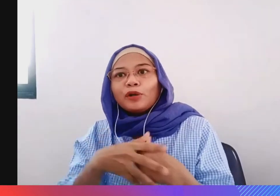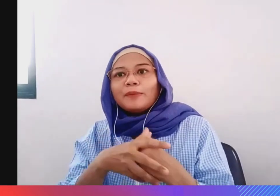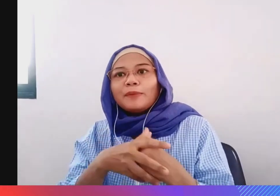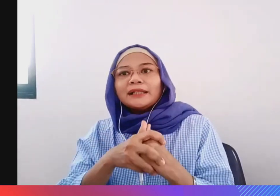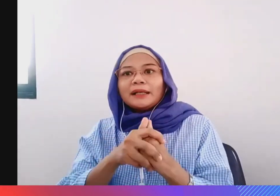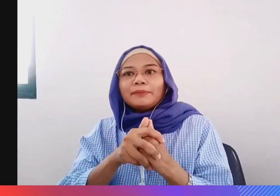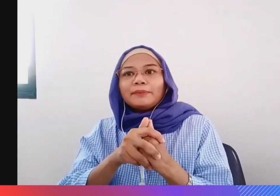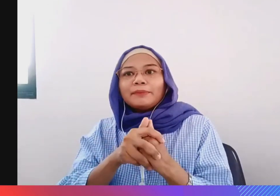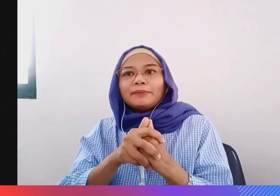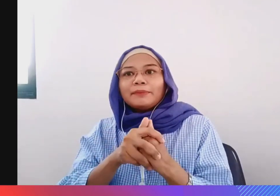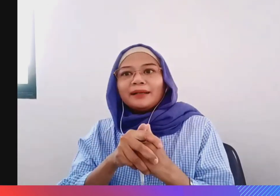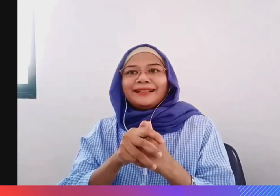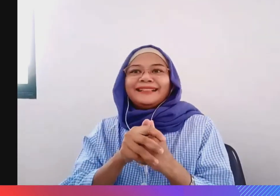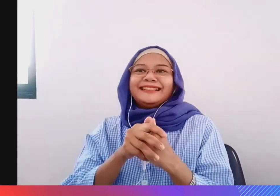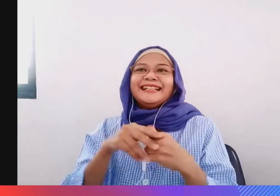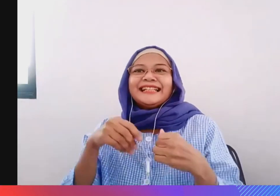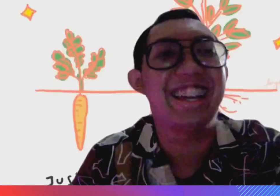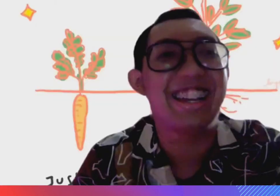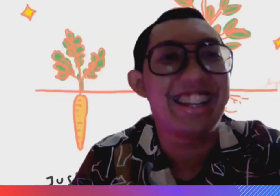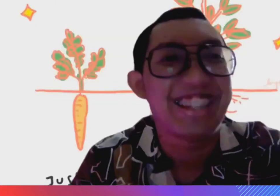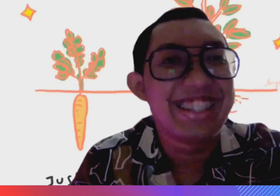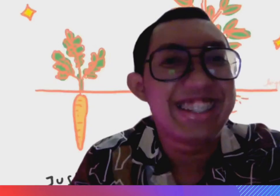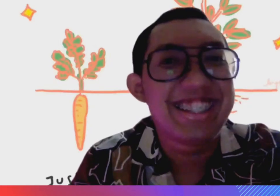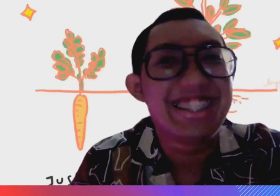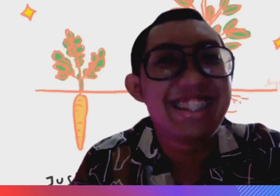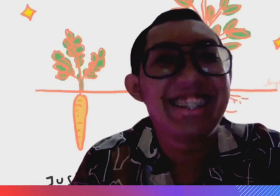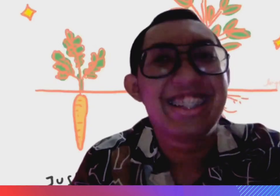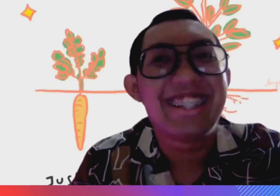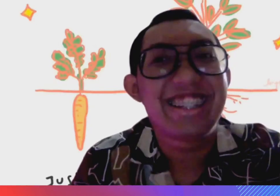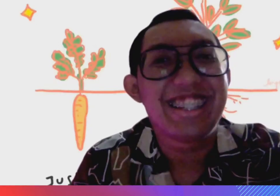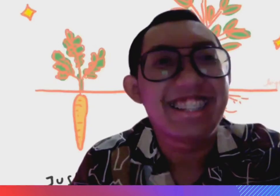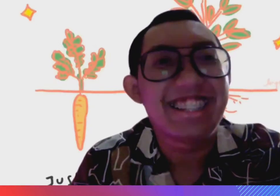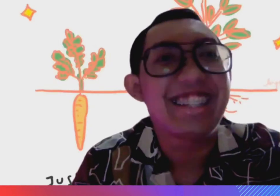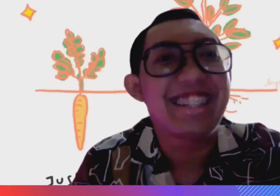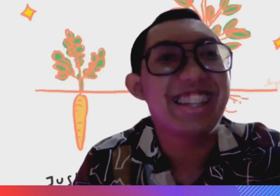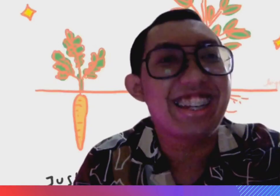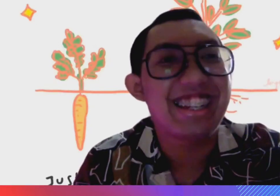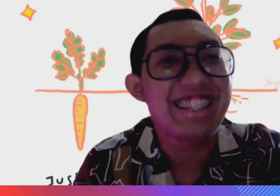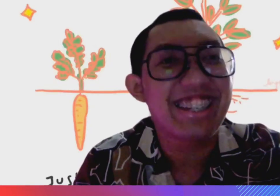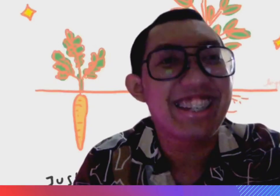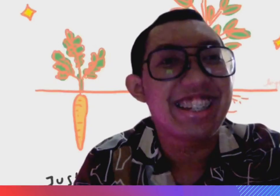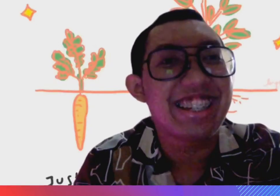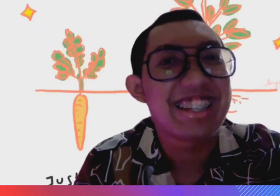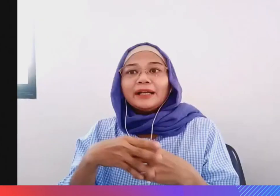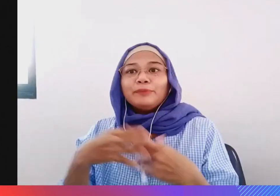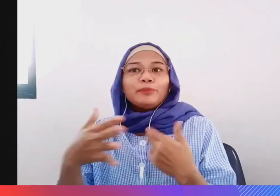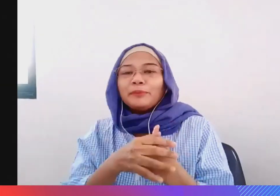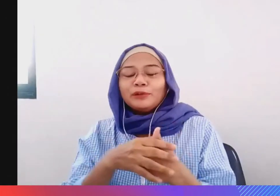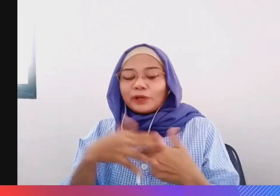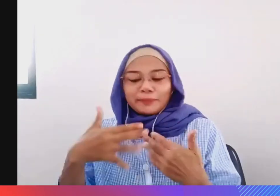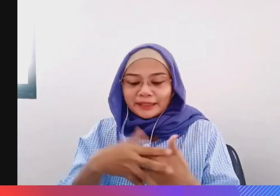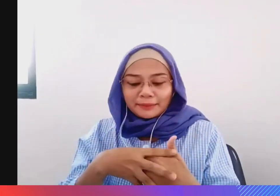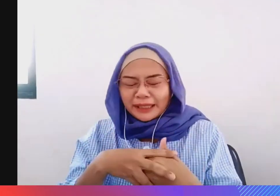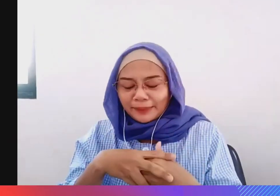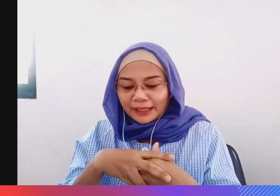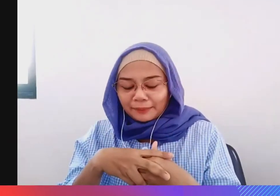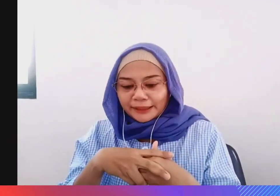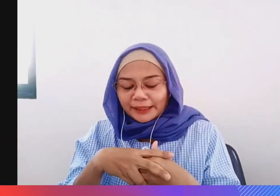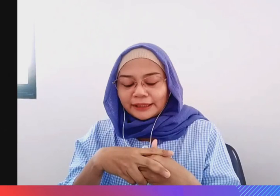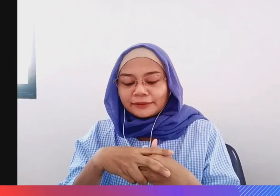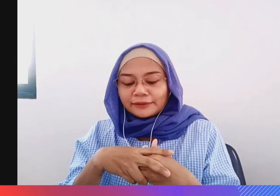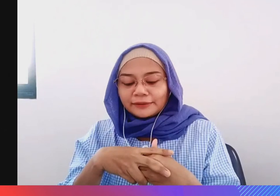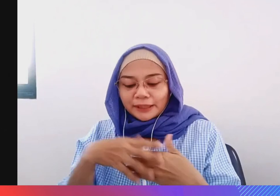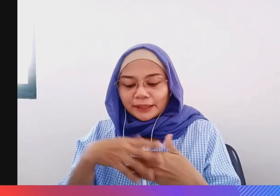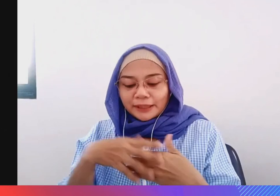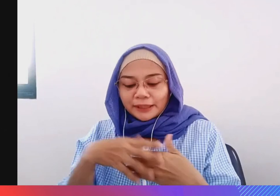sempat ngobrol banyak sama Ibu Mima gimana caranya mempersiapkan gitu, karena karena Ibu Mima itu luar biasa banget